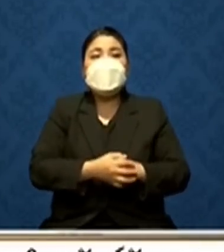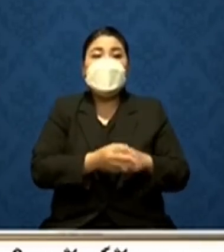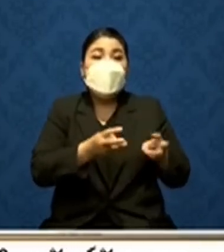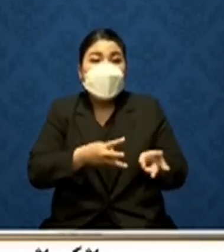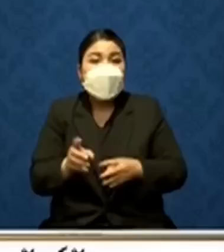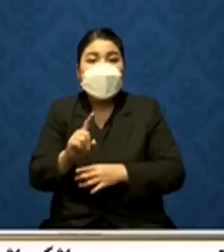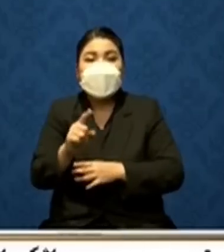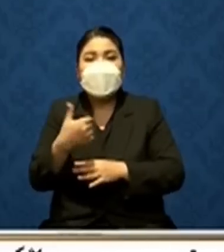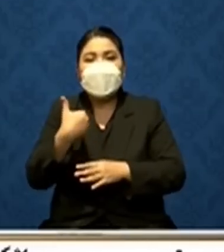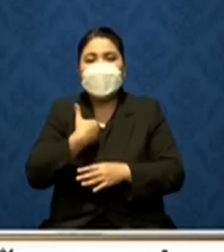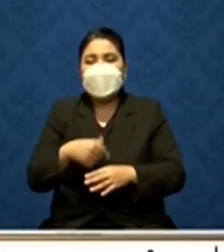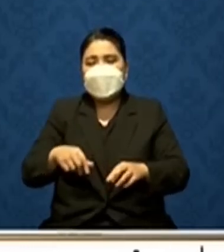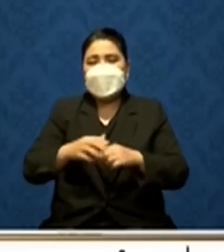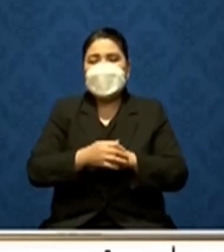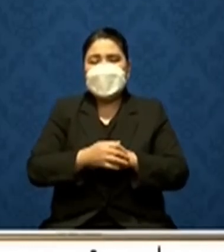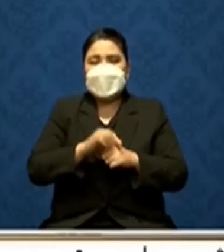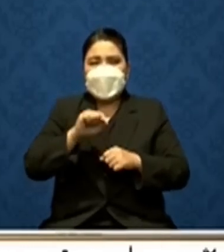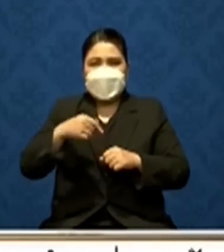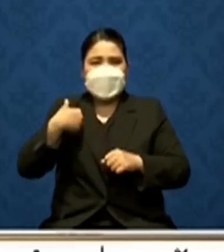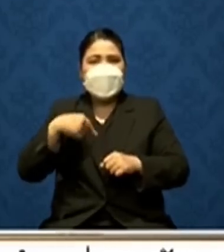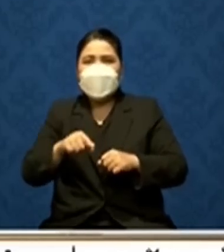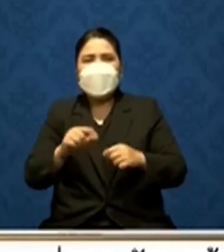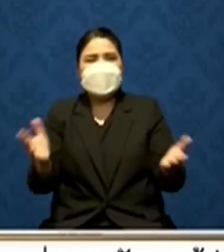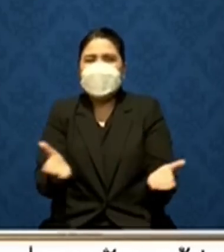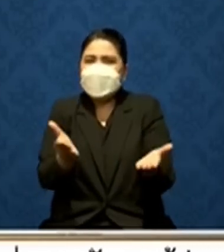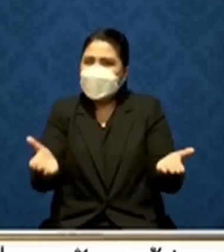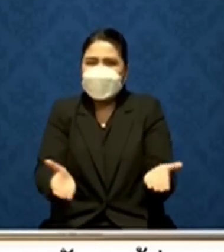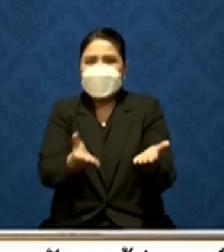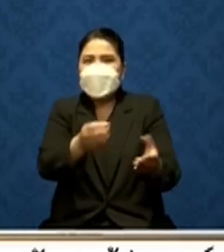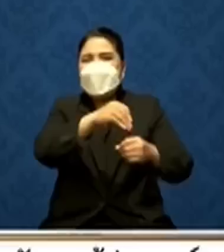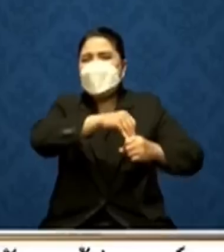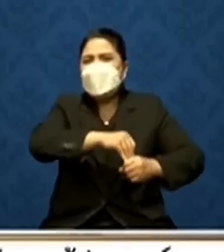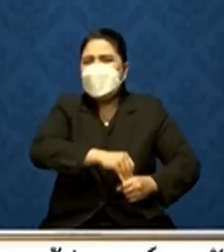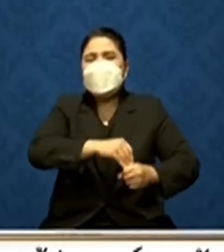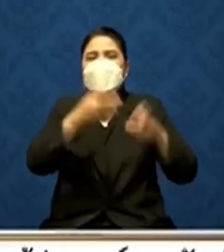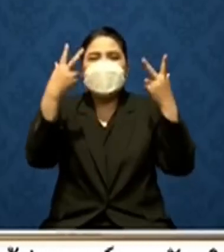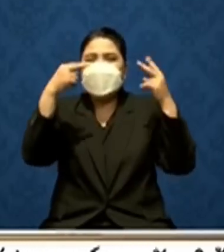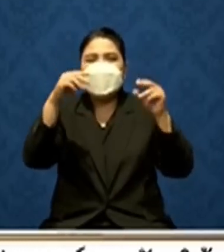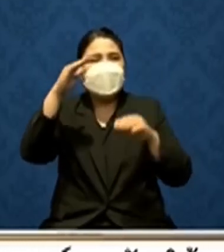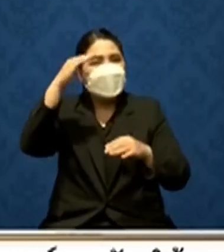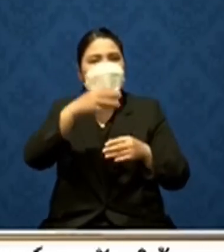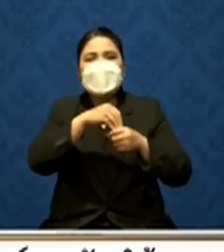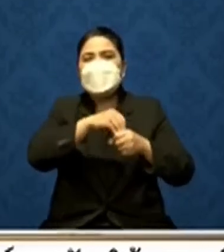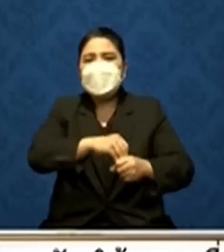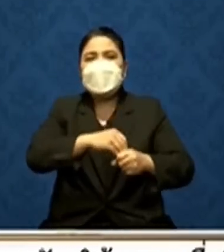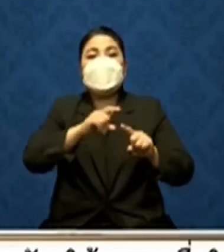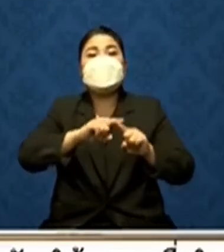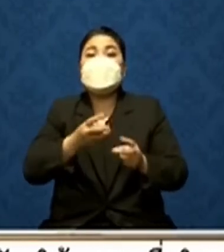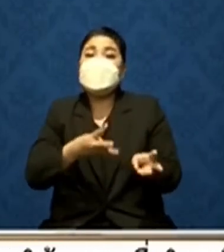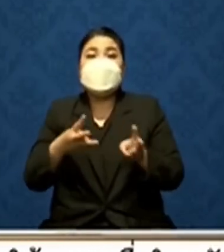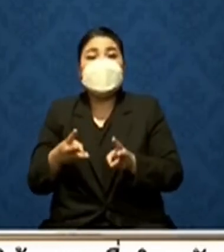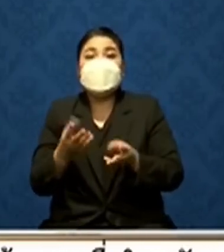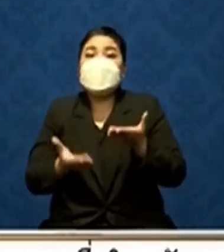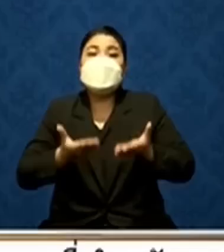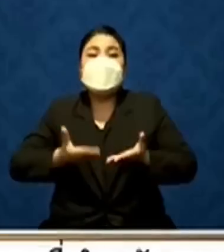สนับสนุนท่านให้อยู่อำนาจต่อไปจะได้ใช้กลไกลอย่างไรก็แล้วแต่ครับแต่สิ่งที่เกิดขึ้นทั้งหมด